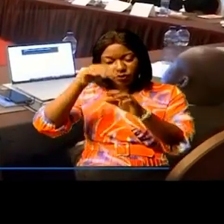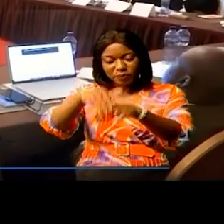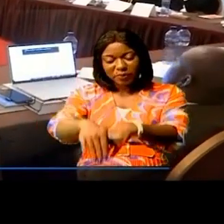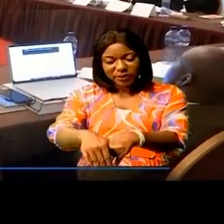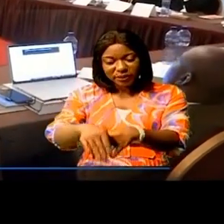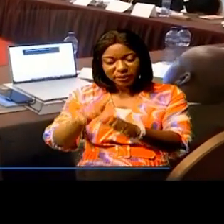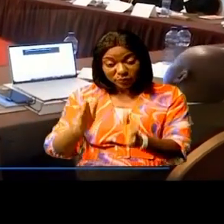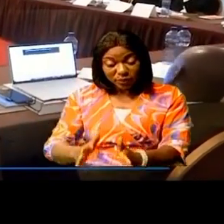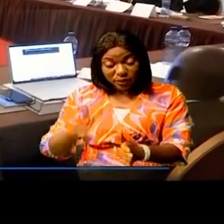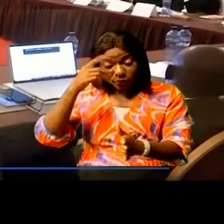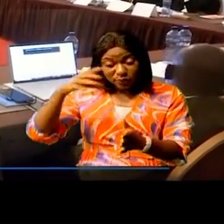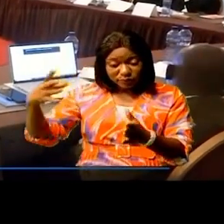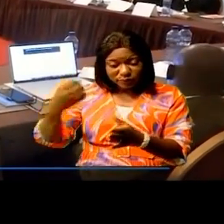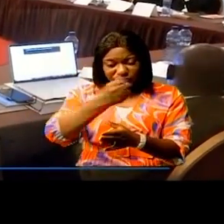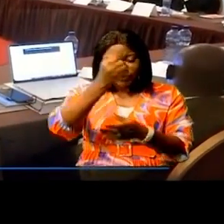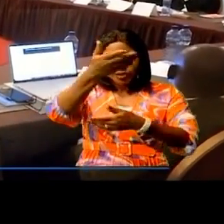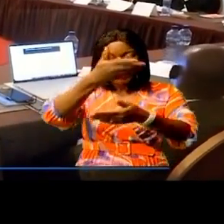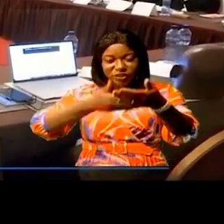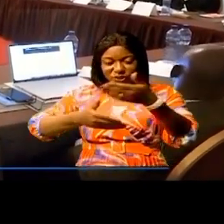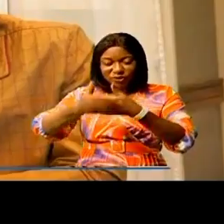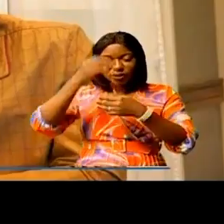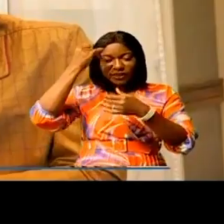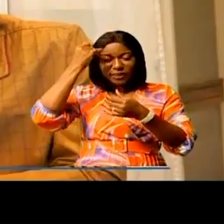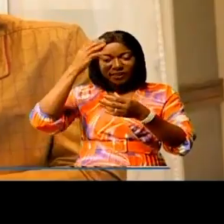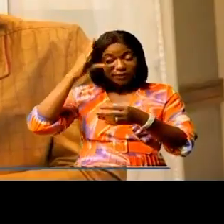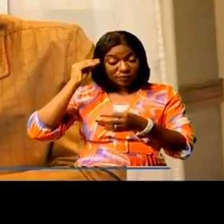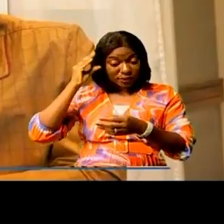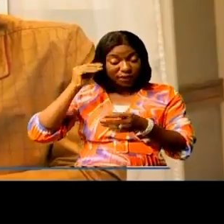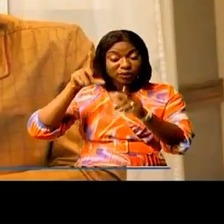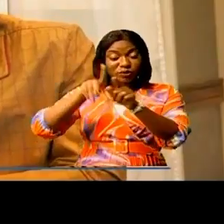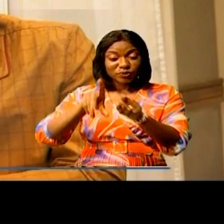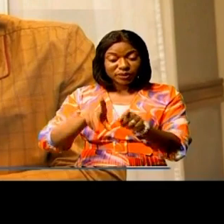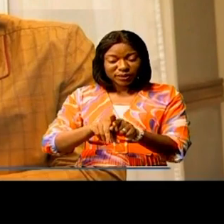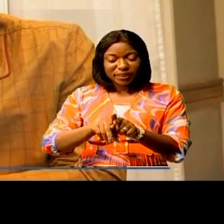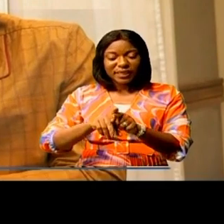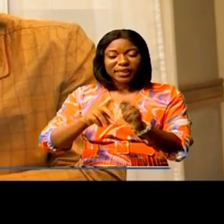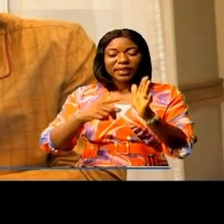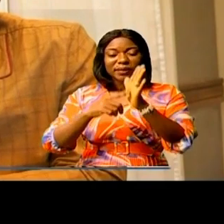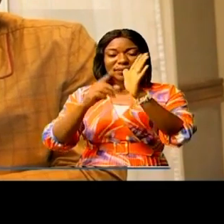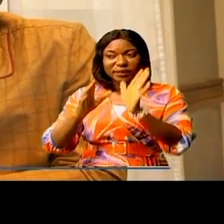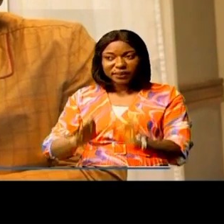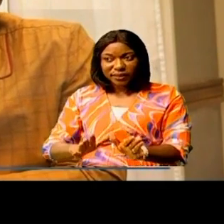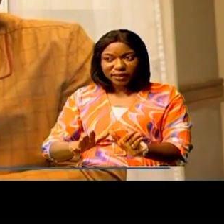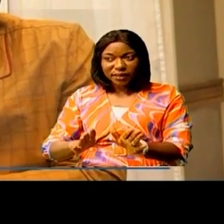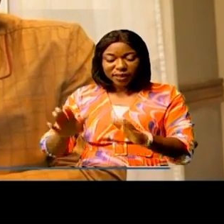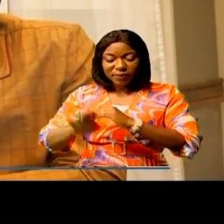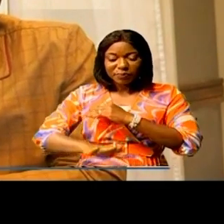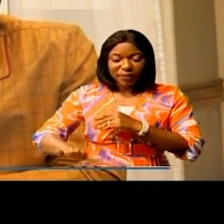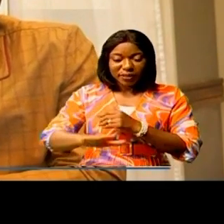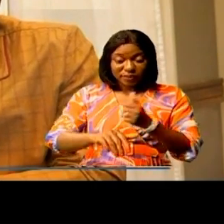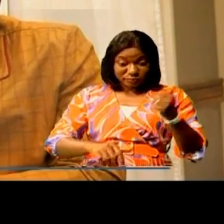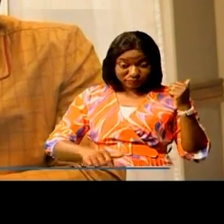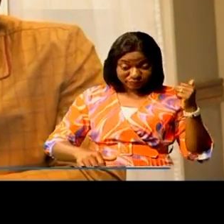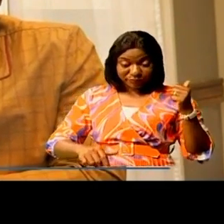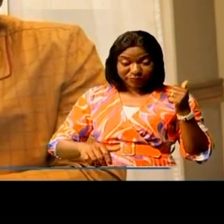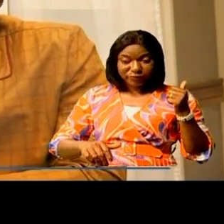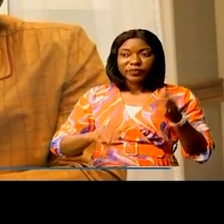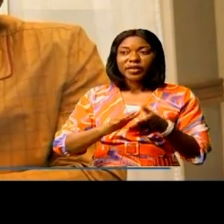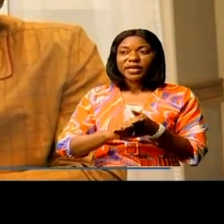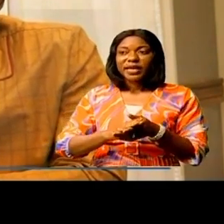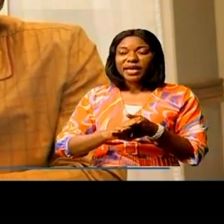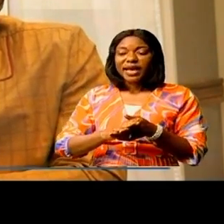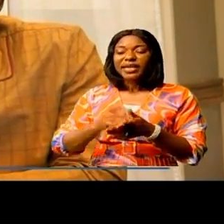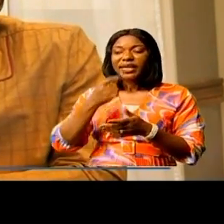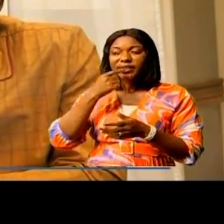de capitaliser les échanges d'expériences. Le représentant pays de l'AIFES, Sila Muntaga, s'est de